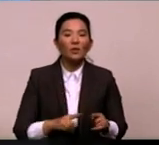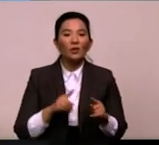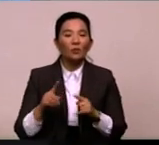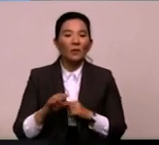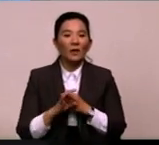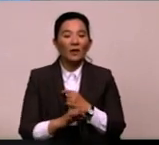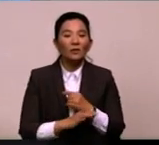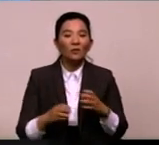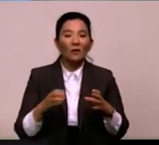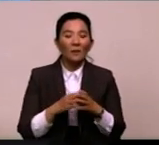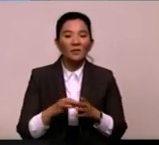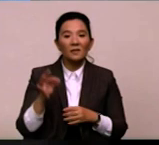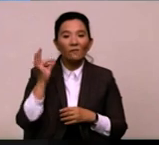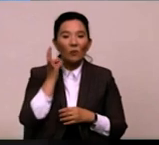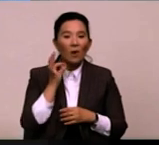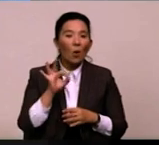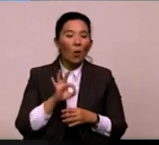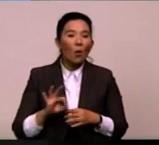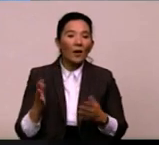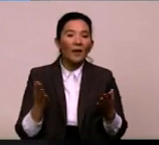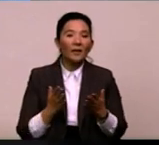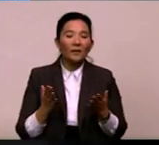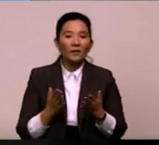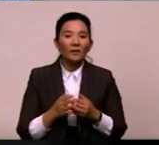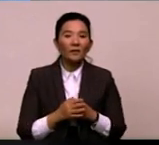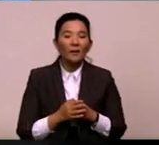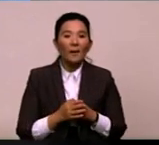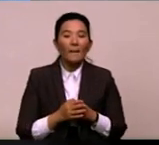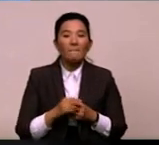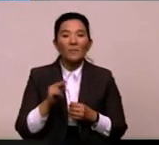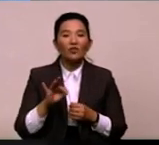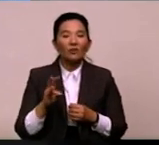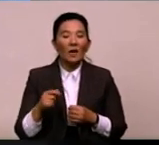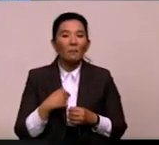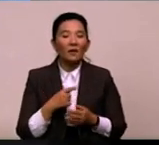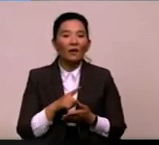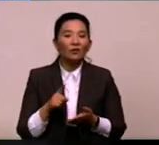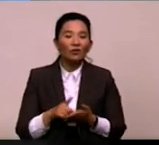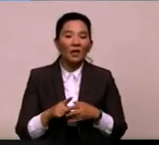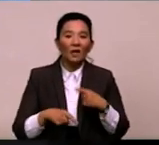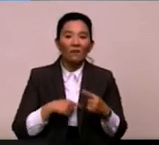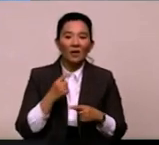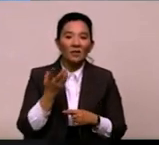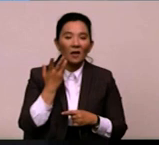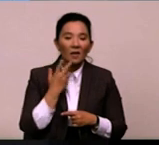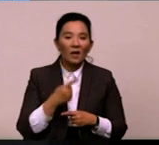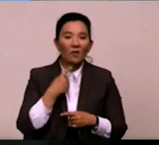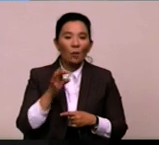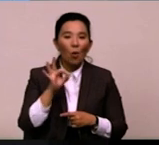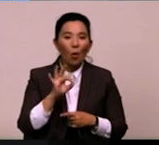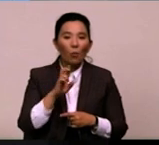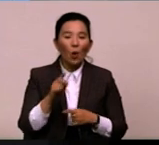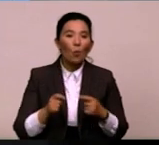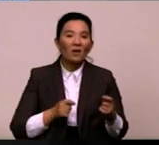Коканскому ханству, вспомним, о каких чинах мы должны говорить, когда говорим об